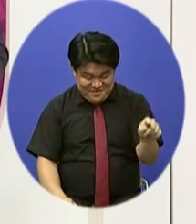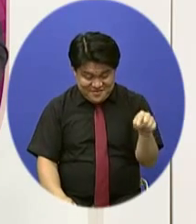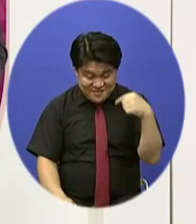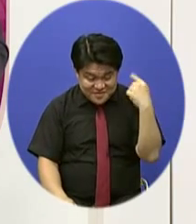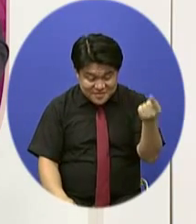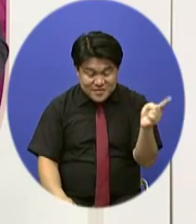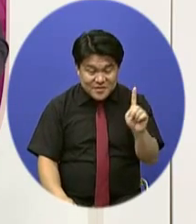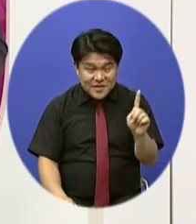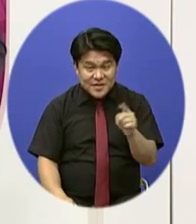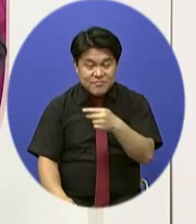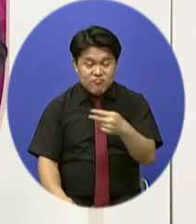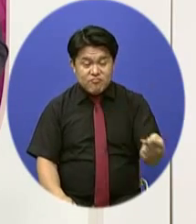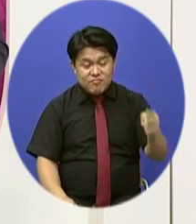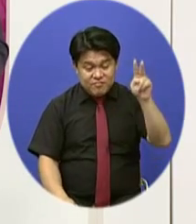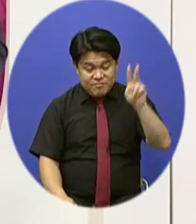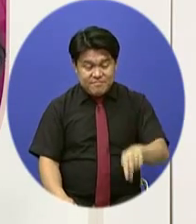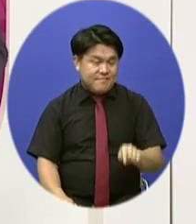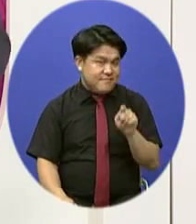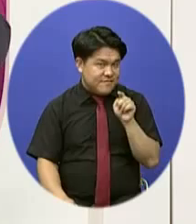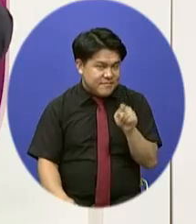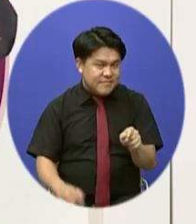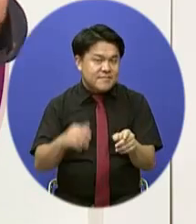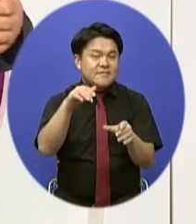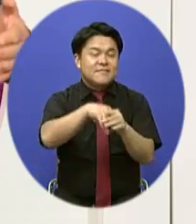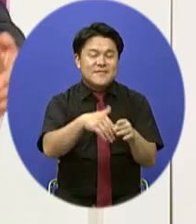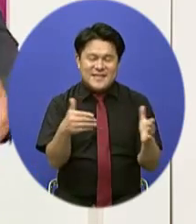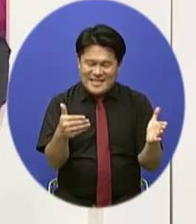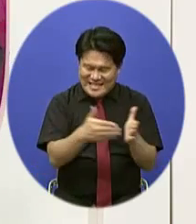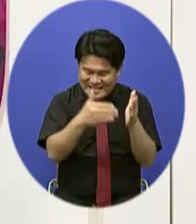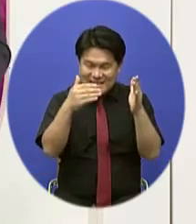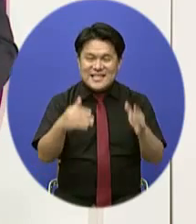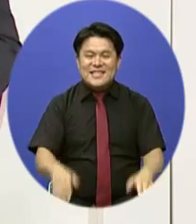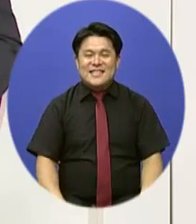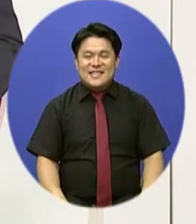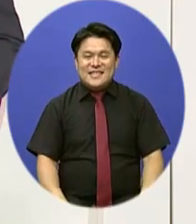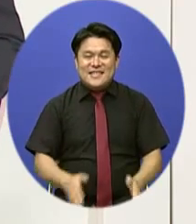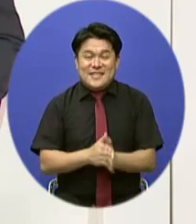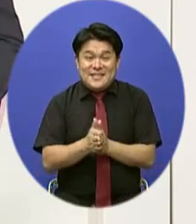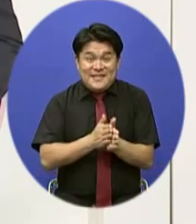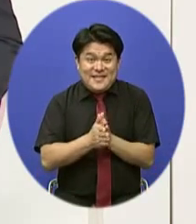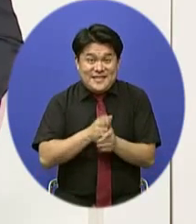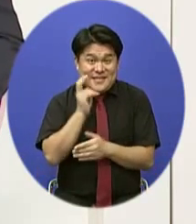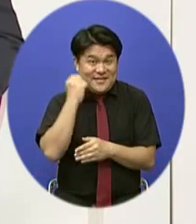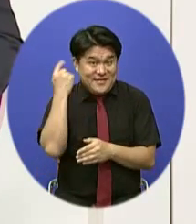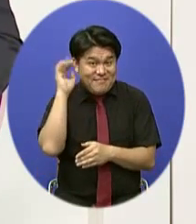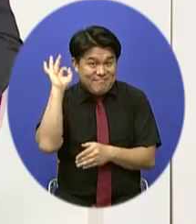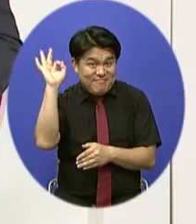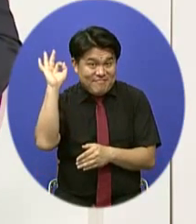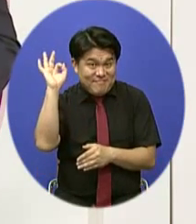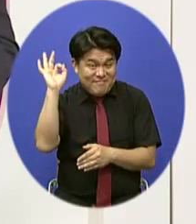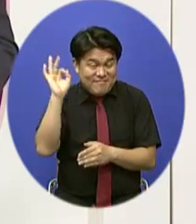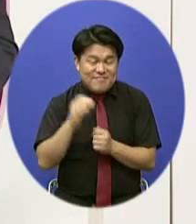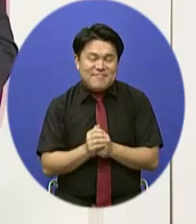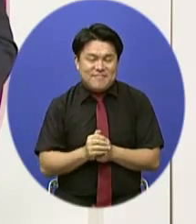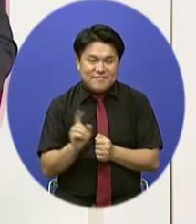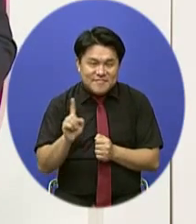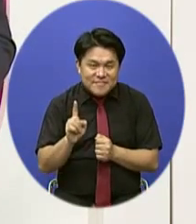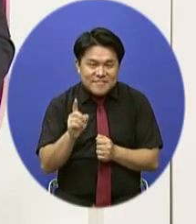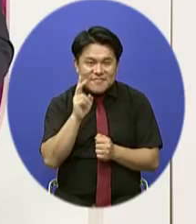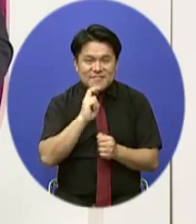누르시고 네. 우물 정자를 누르면 심사가 완료됩니다. 네. 자 노래 한번 들어보도록 하죠. 네. 이정표 없는